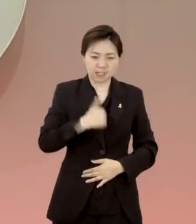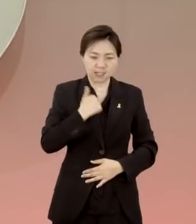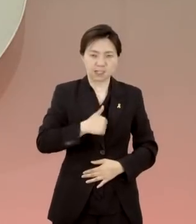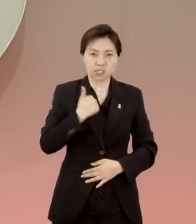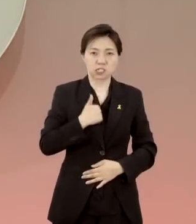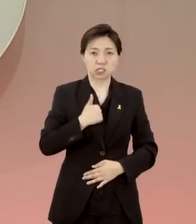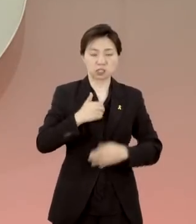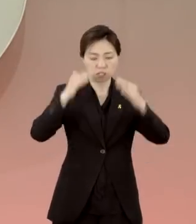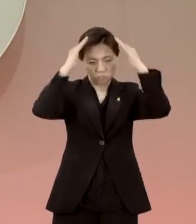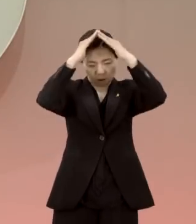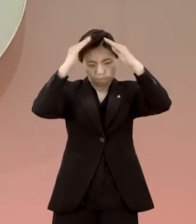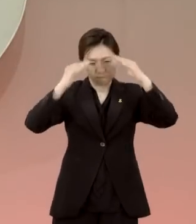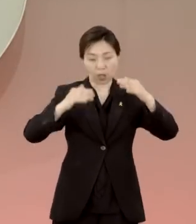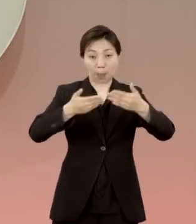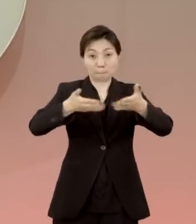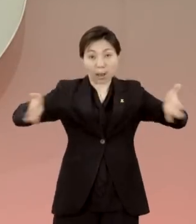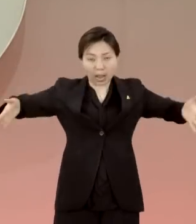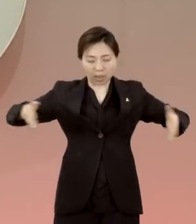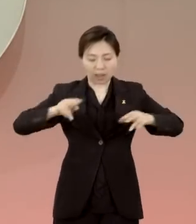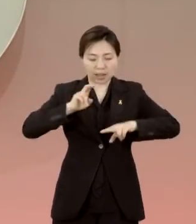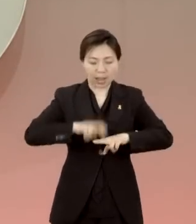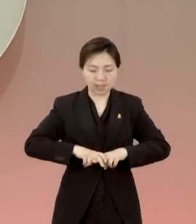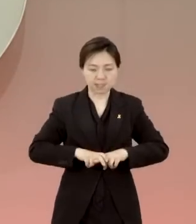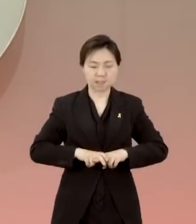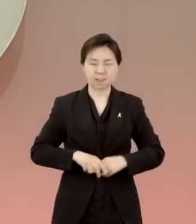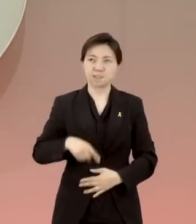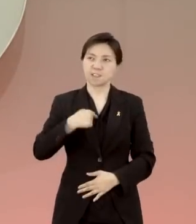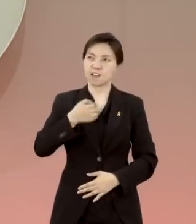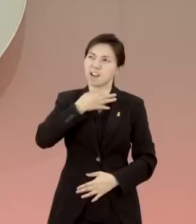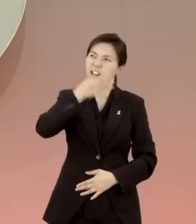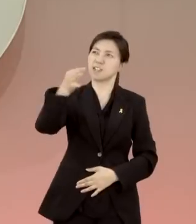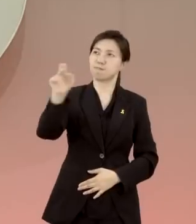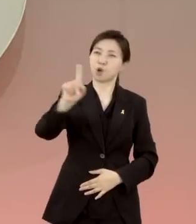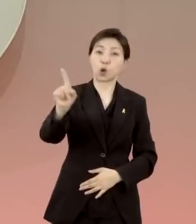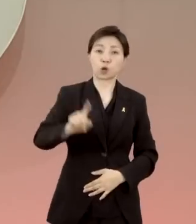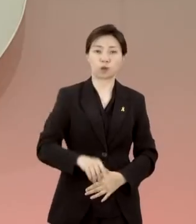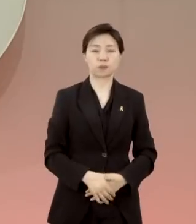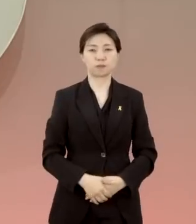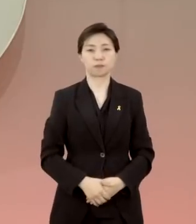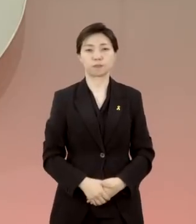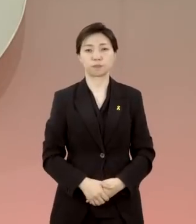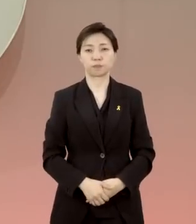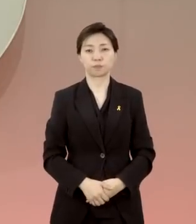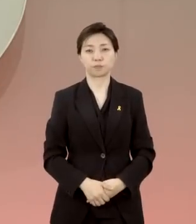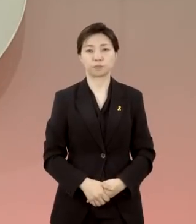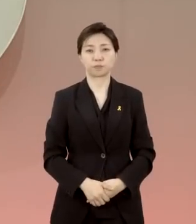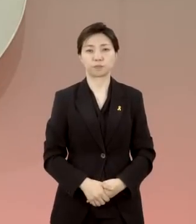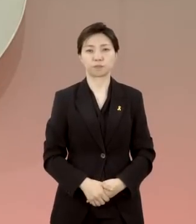어두운 방에 딱 앉아서 다음과 같이 부르짖습니다